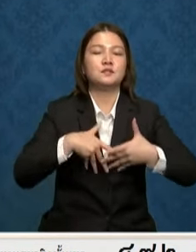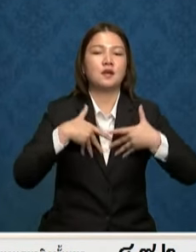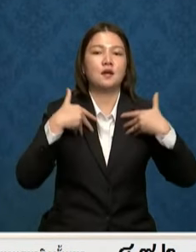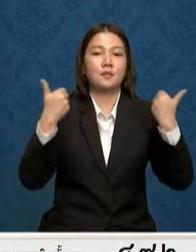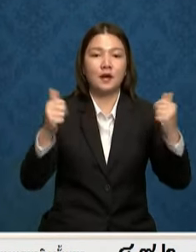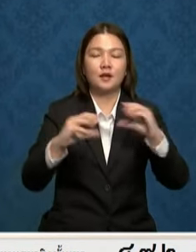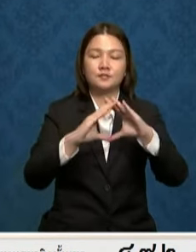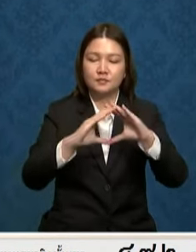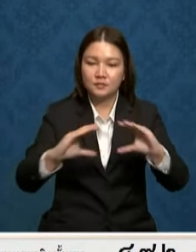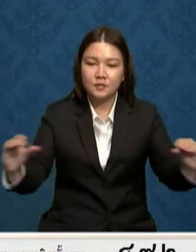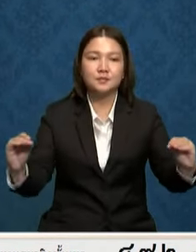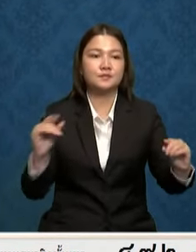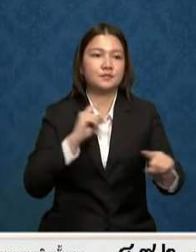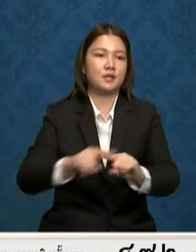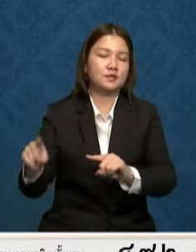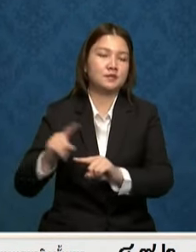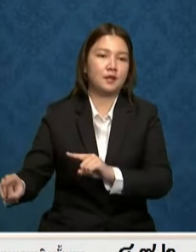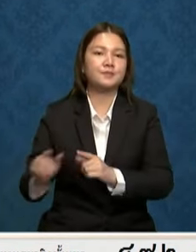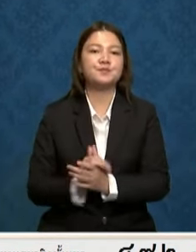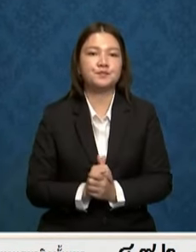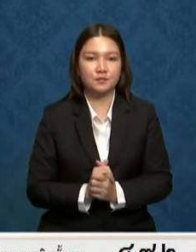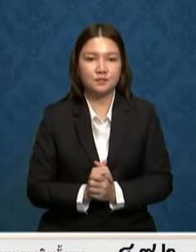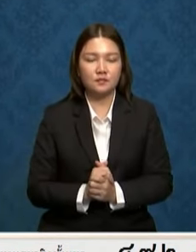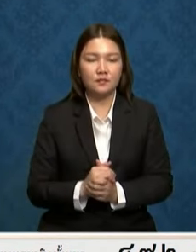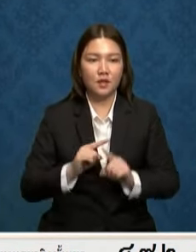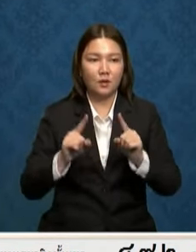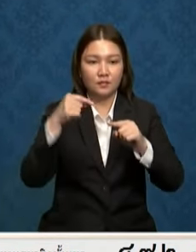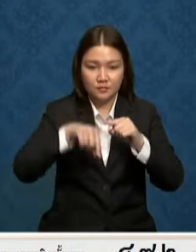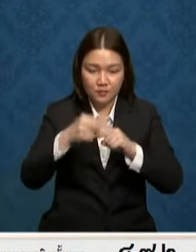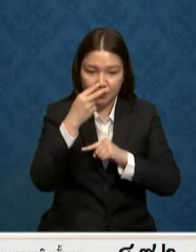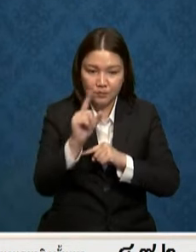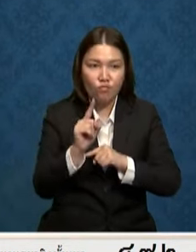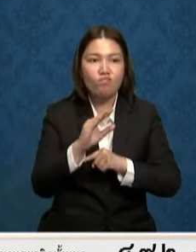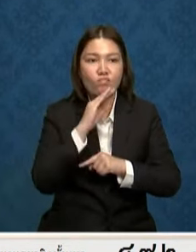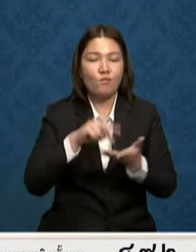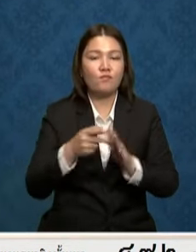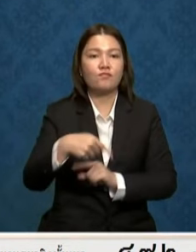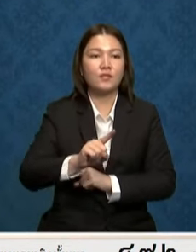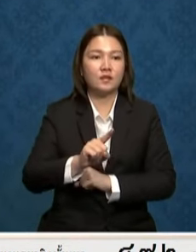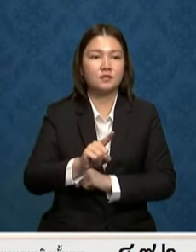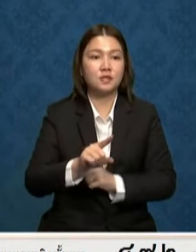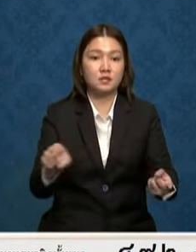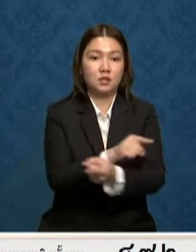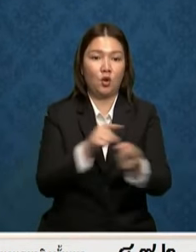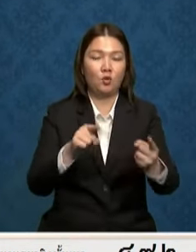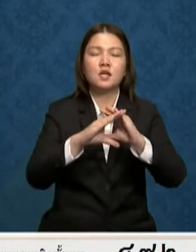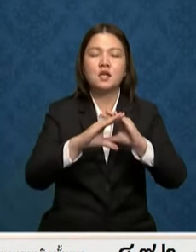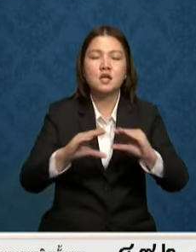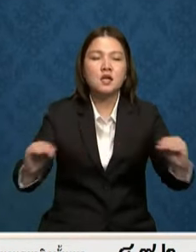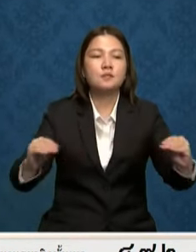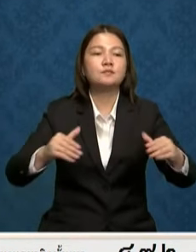ยุติเรื่องขัดแย้งนะแต่ว่าถ้าเราถ้าเราดูจริงๆเนี่ยสังคมที่จะยุติข้อขัดแย้งได้เนี่ยมันต้องมี